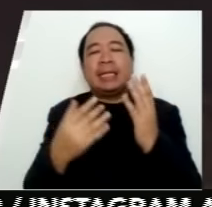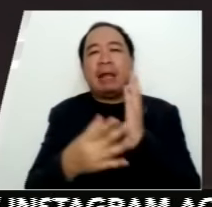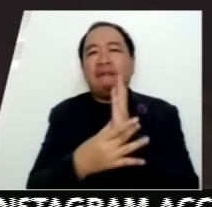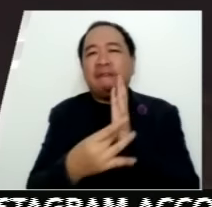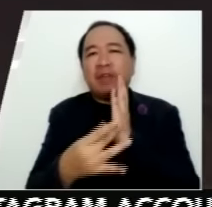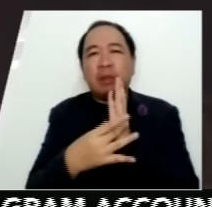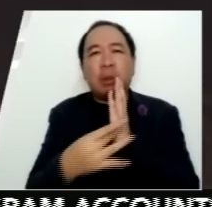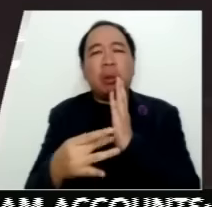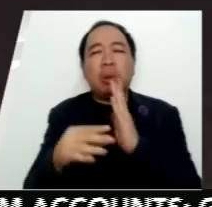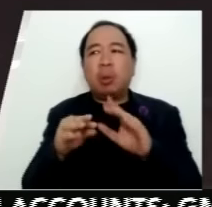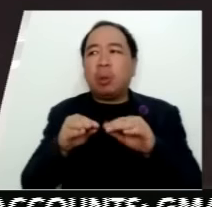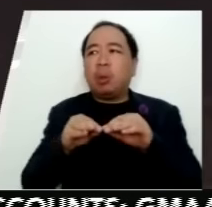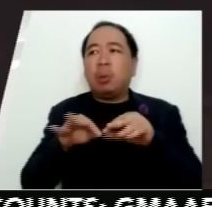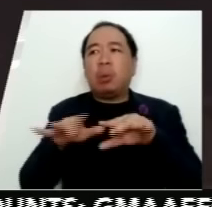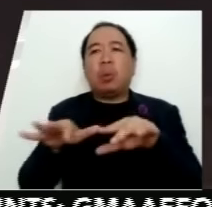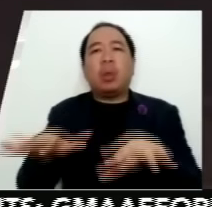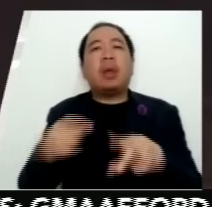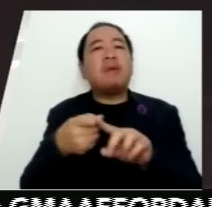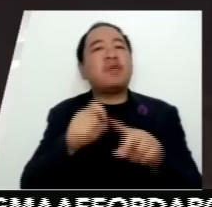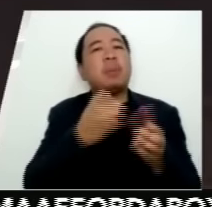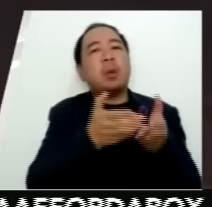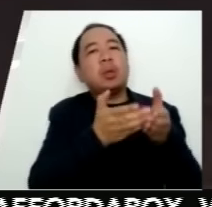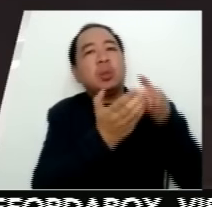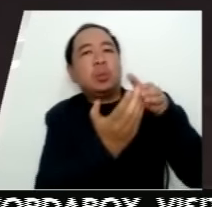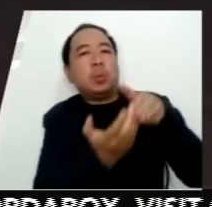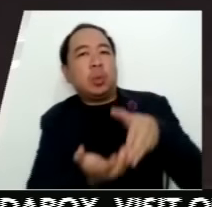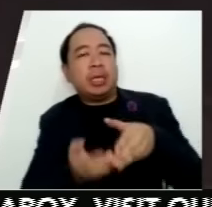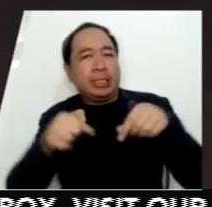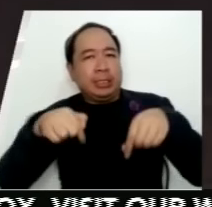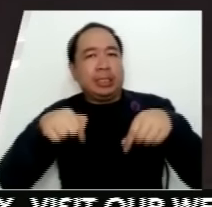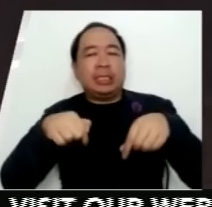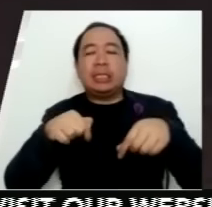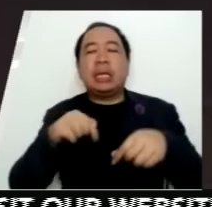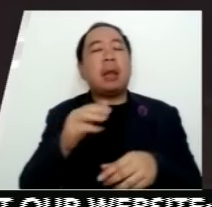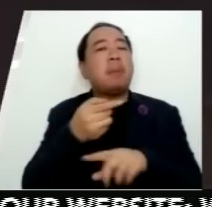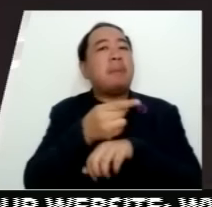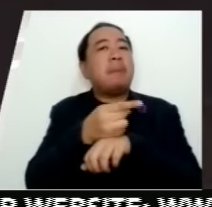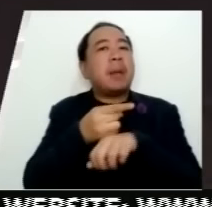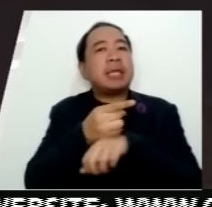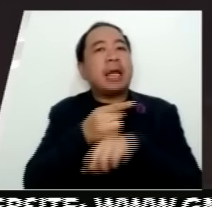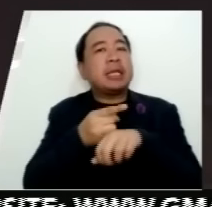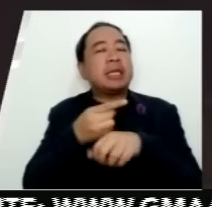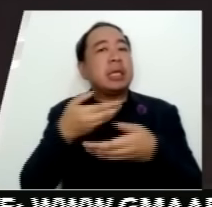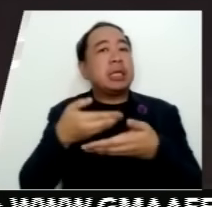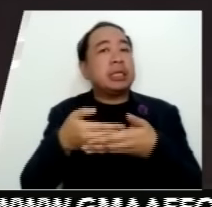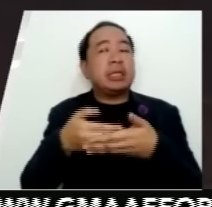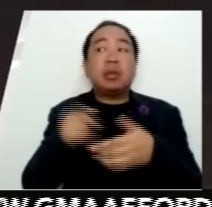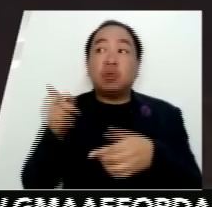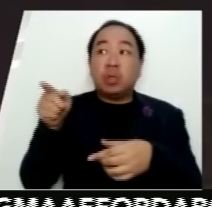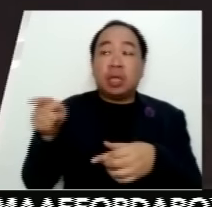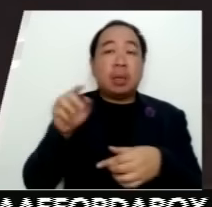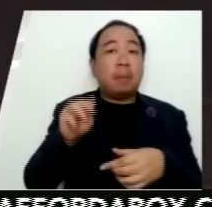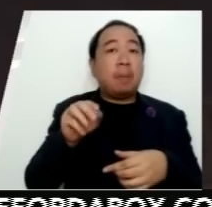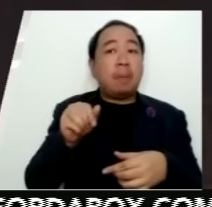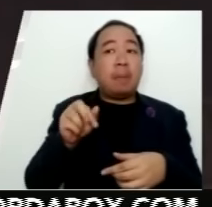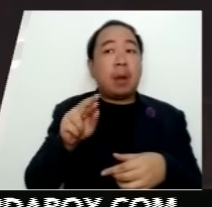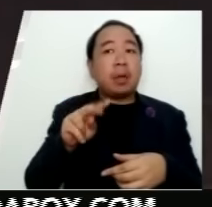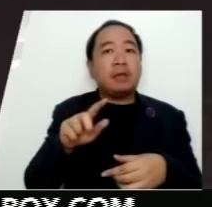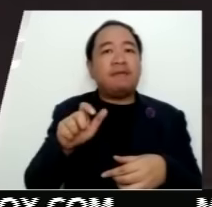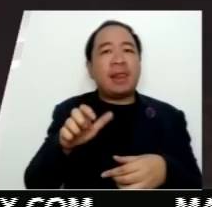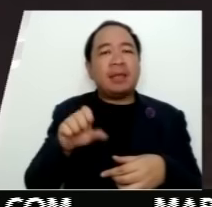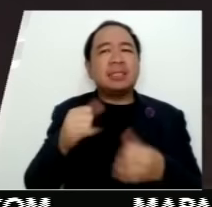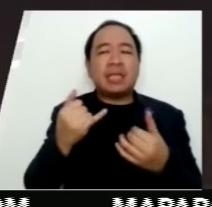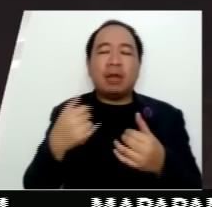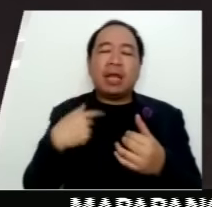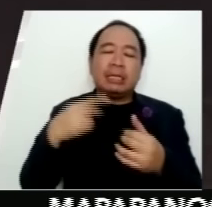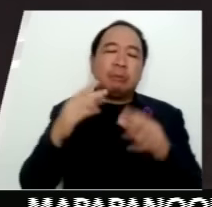ng lubobog na tanker dito sa Limay, Bataan. Sa kalapit na bayan naman ng Mariveles ay oil spill na ang pinoproblema